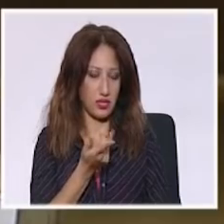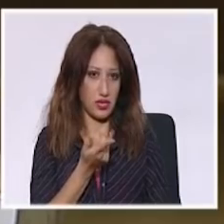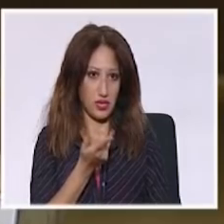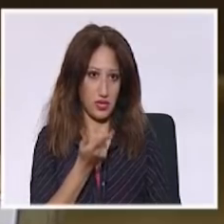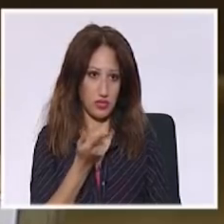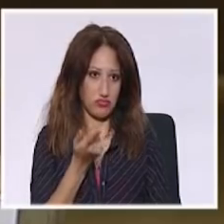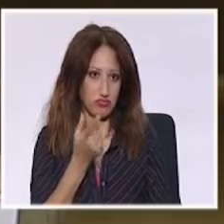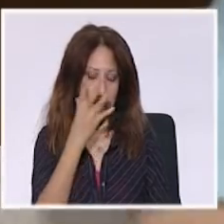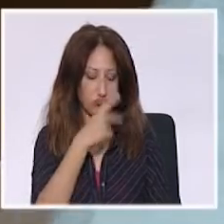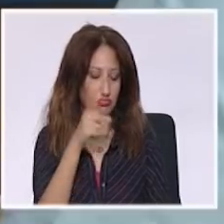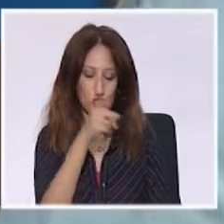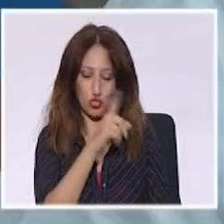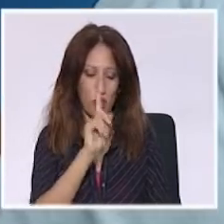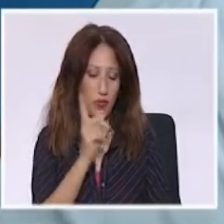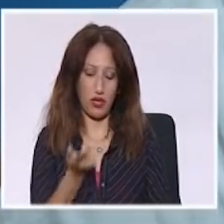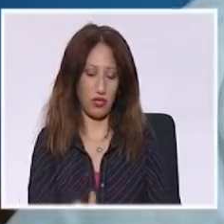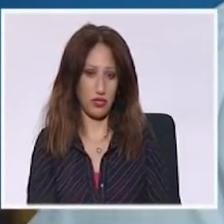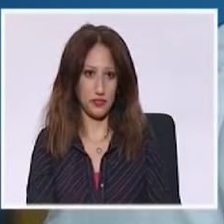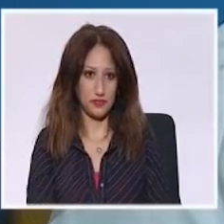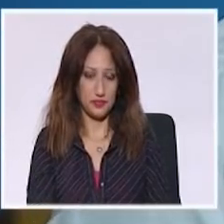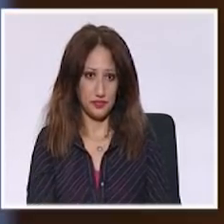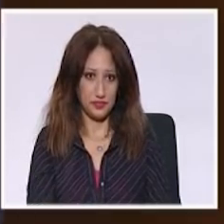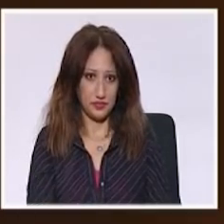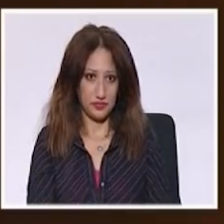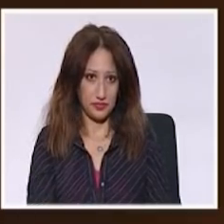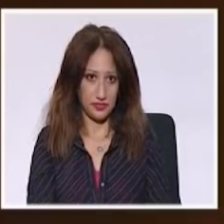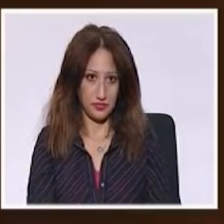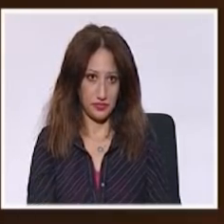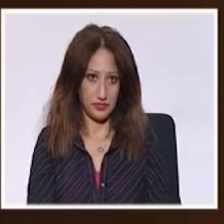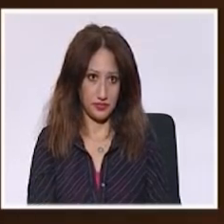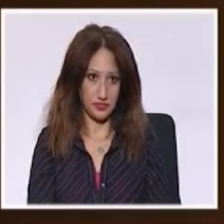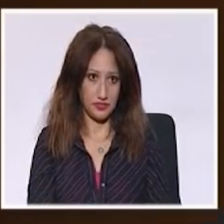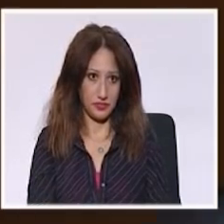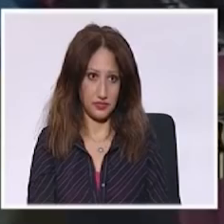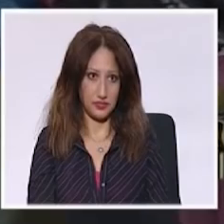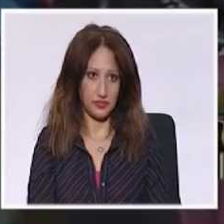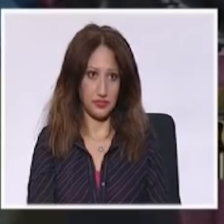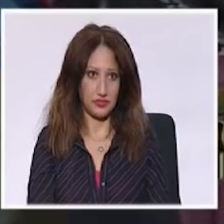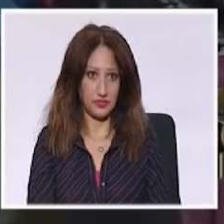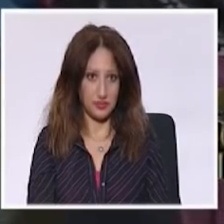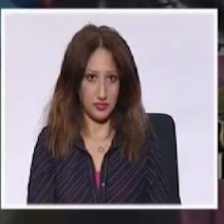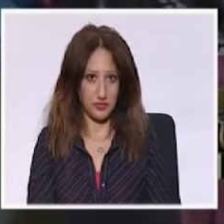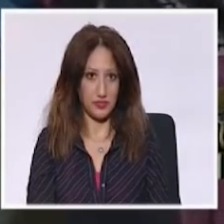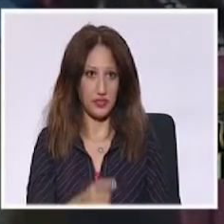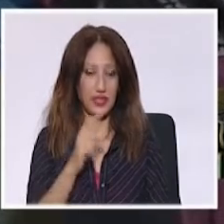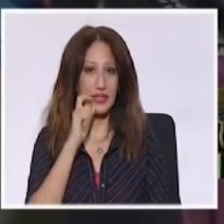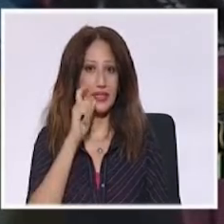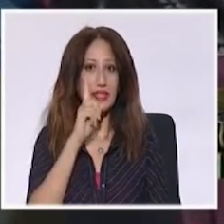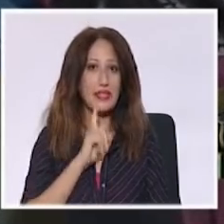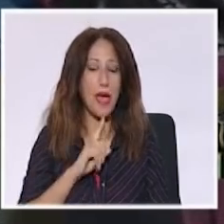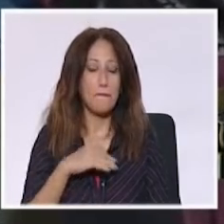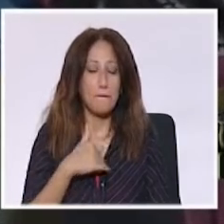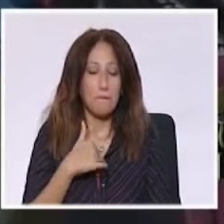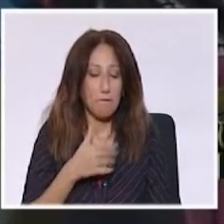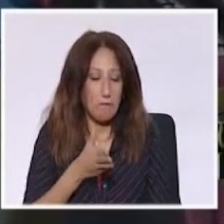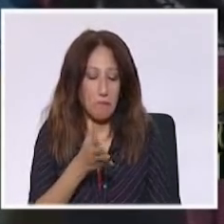الموضوع مطلوب ليكم. لا مش حاسسها اختي اصلا. طب صح اه مش صح كده اه اصل الدم بتقابل. خلاص